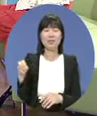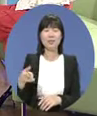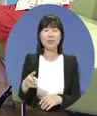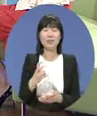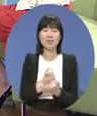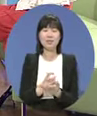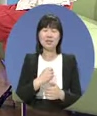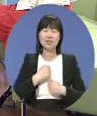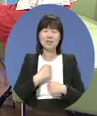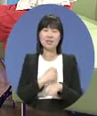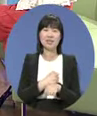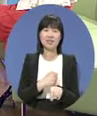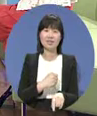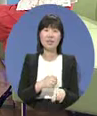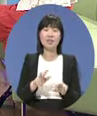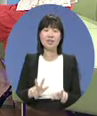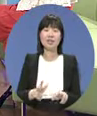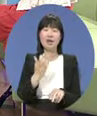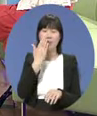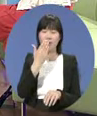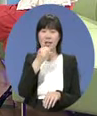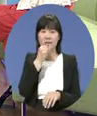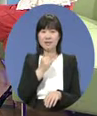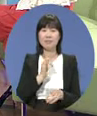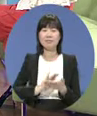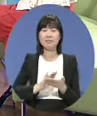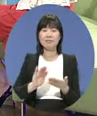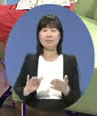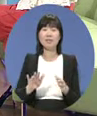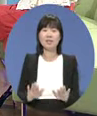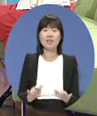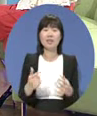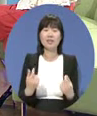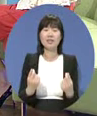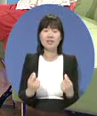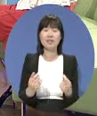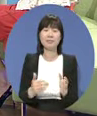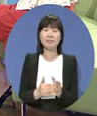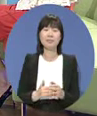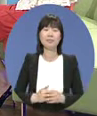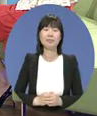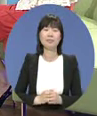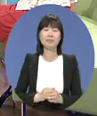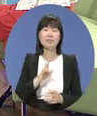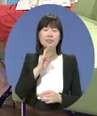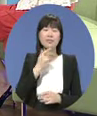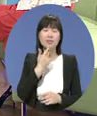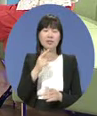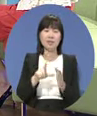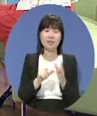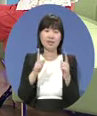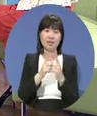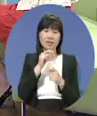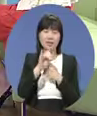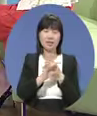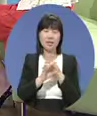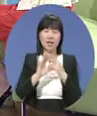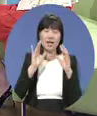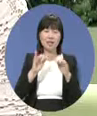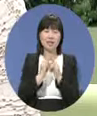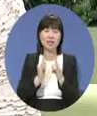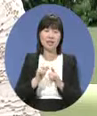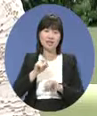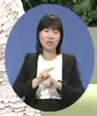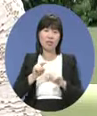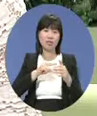이제 규칙 지키는 거 이런 것들이 이제 좀 가능해지게 되죠. 그래서 네. 이렇게 좀 되고요. 한 만 6세 정도가 되면은 아이들의 이제